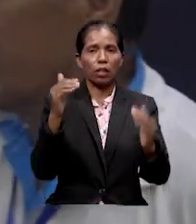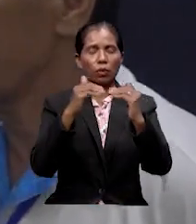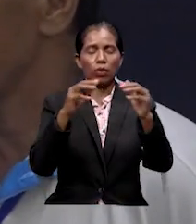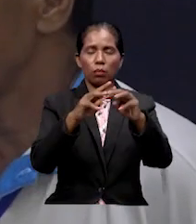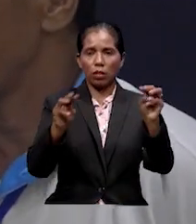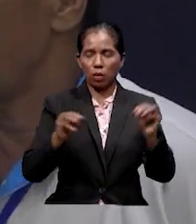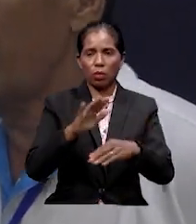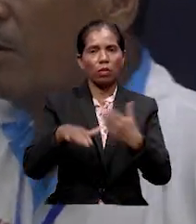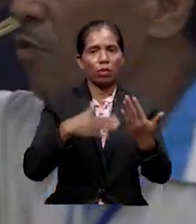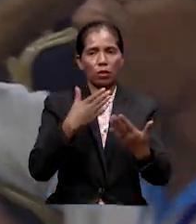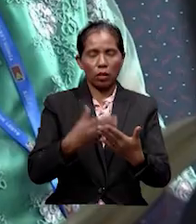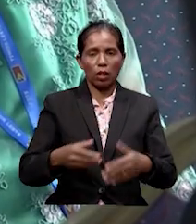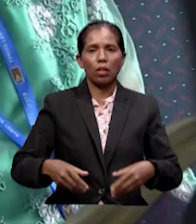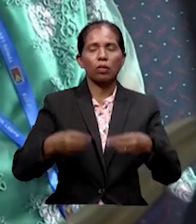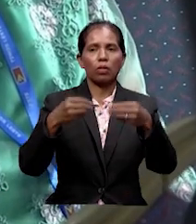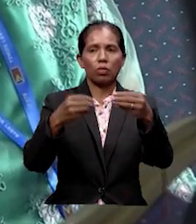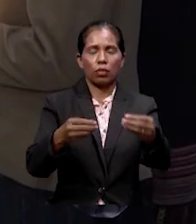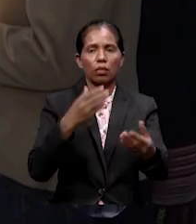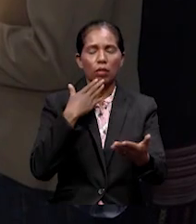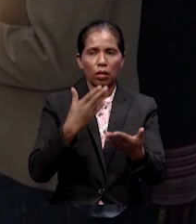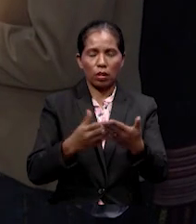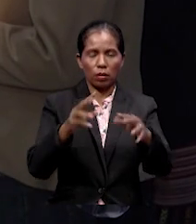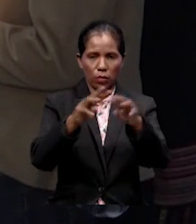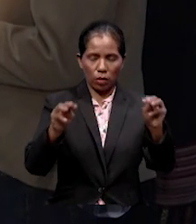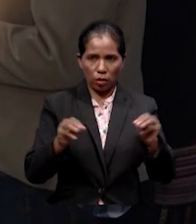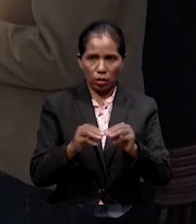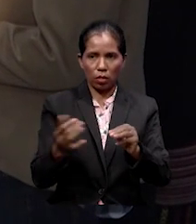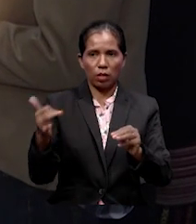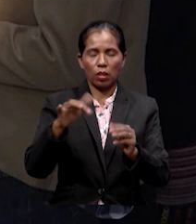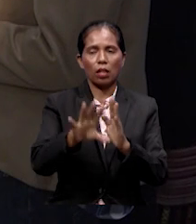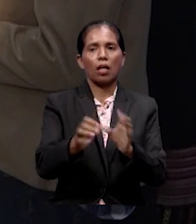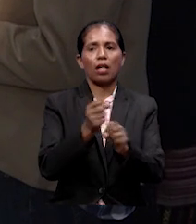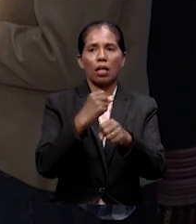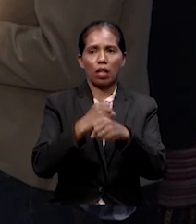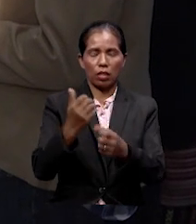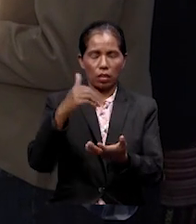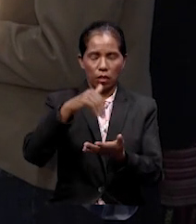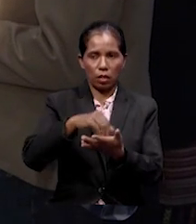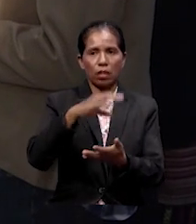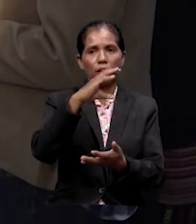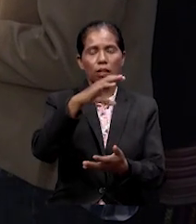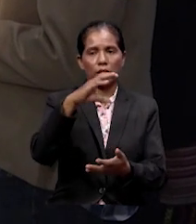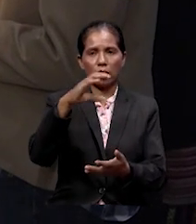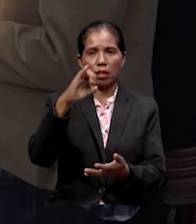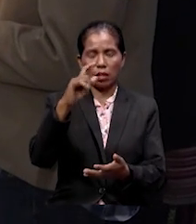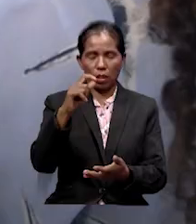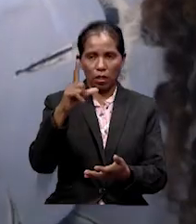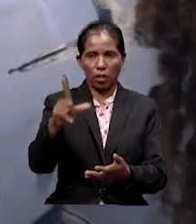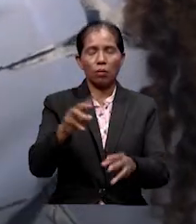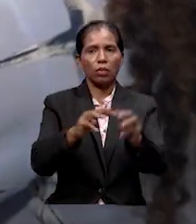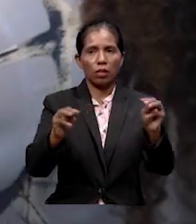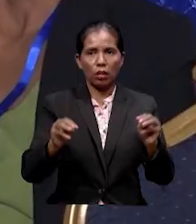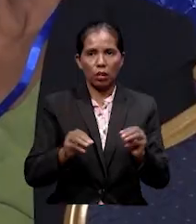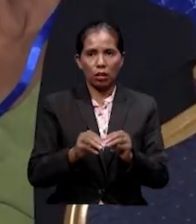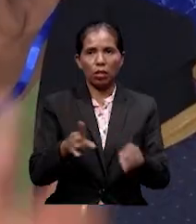Hotu, além de atufo legitimidade ba município, no reorganiza CCTL Municipal, Conferência Nemos,